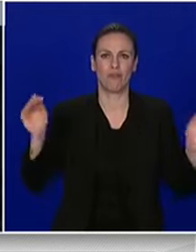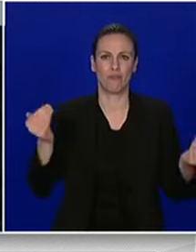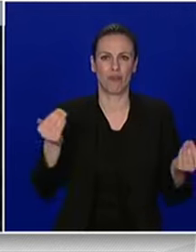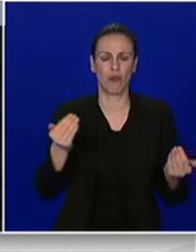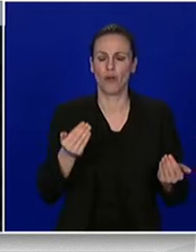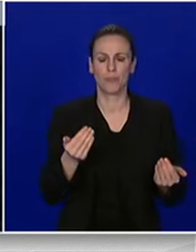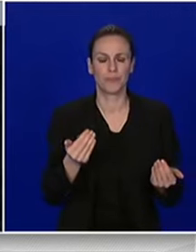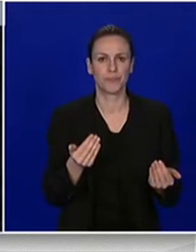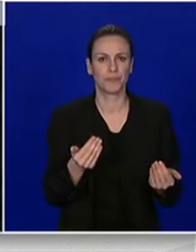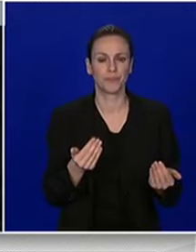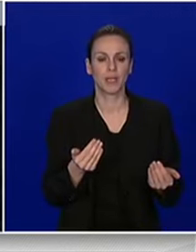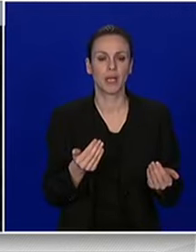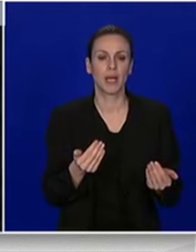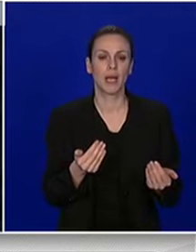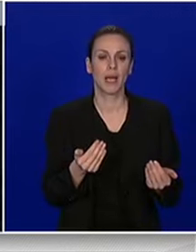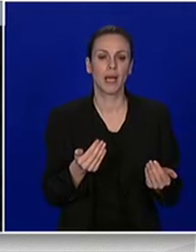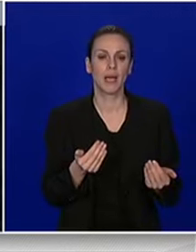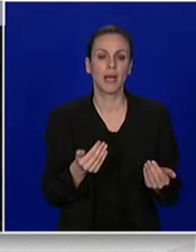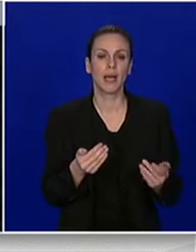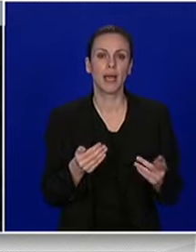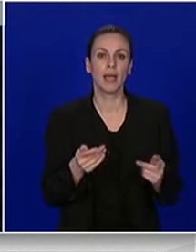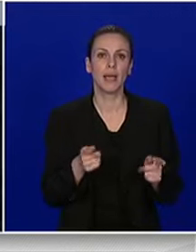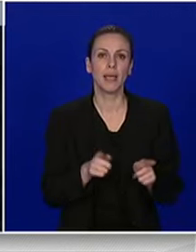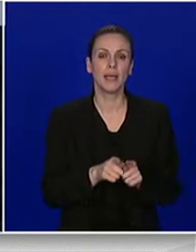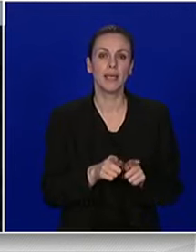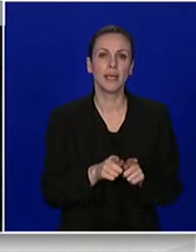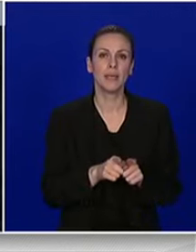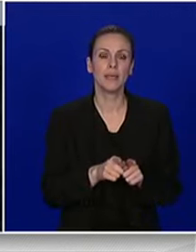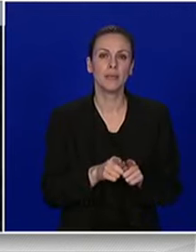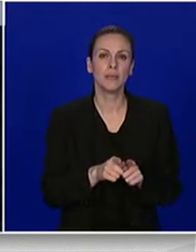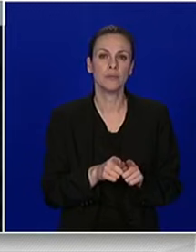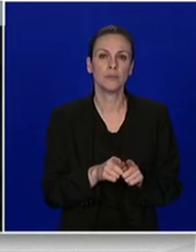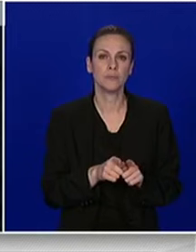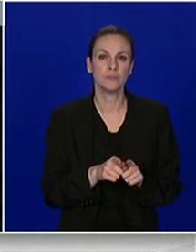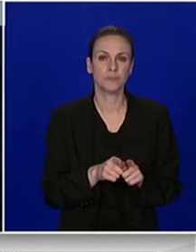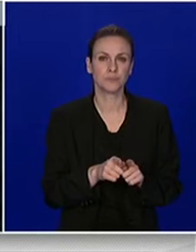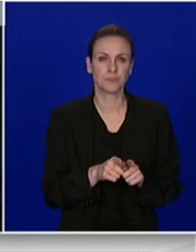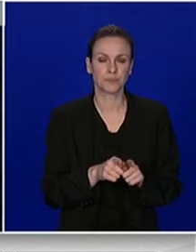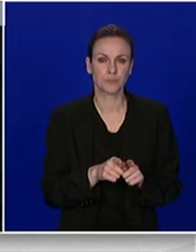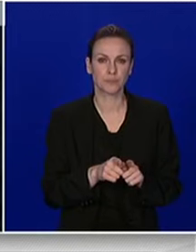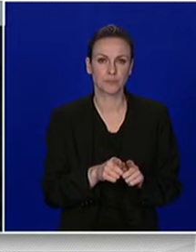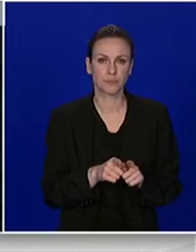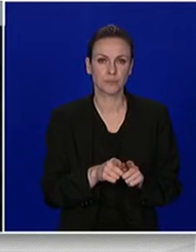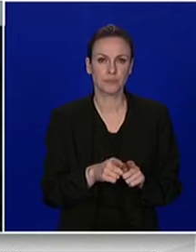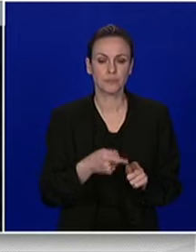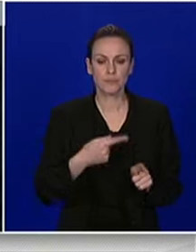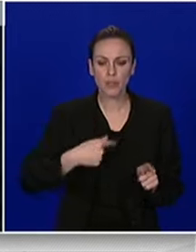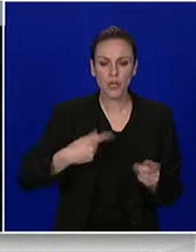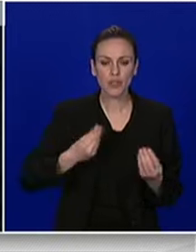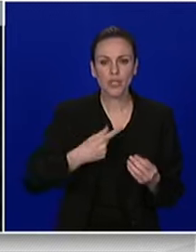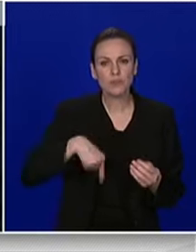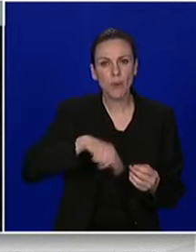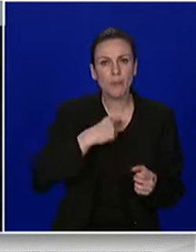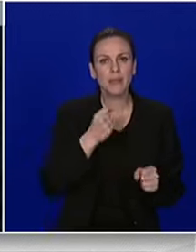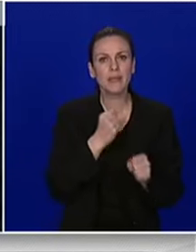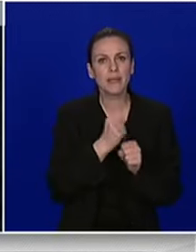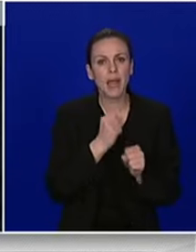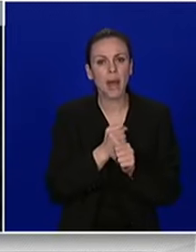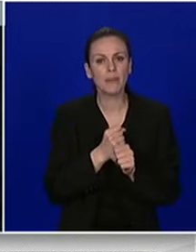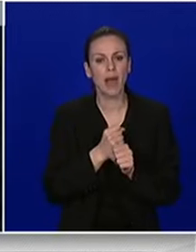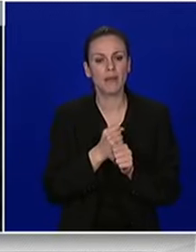i nalazi na temelju kojih smo i donosili i donosimo